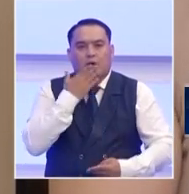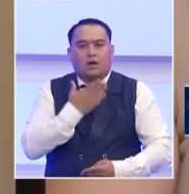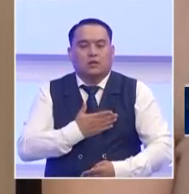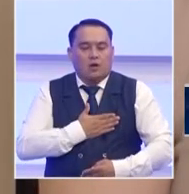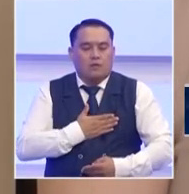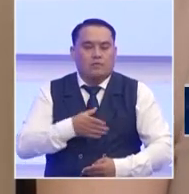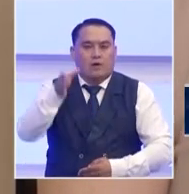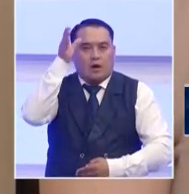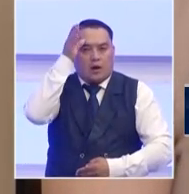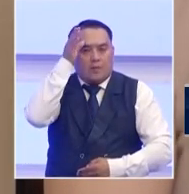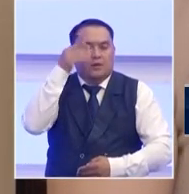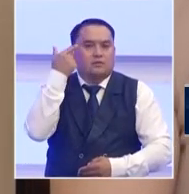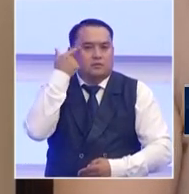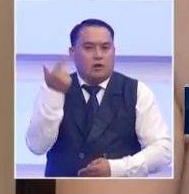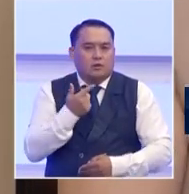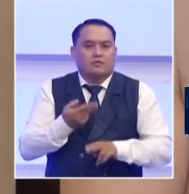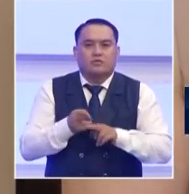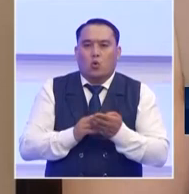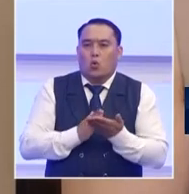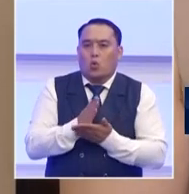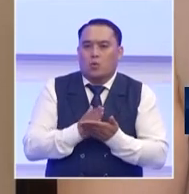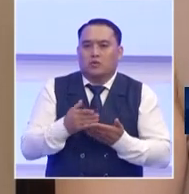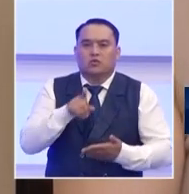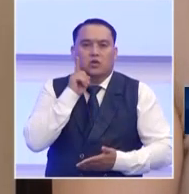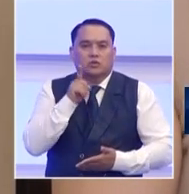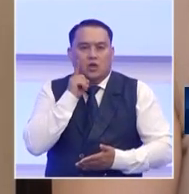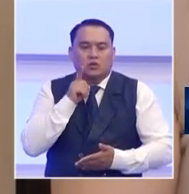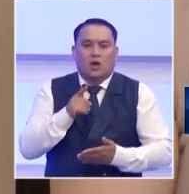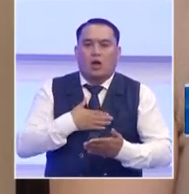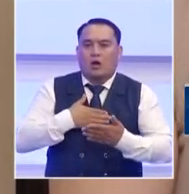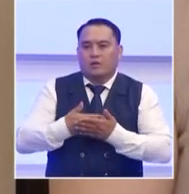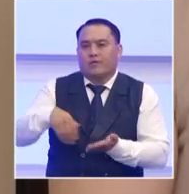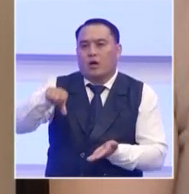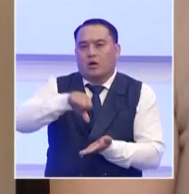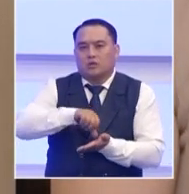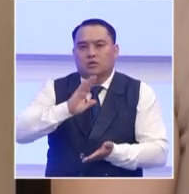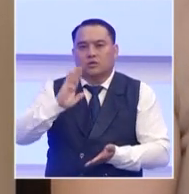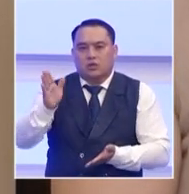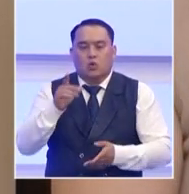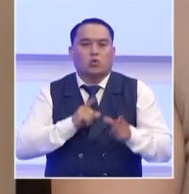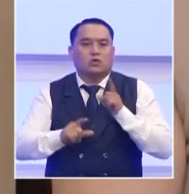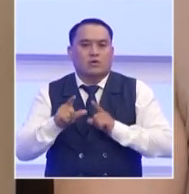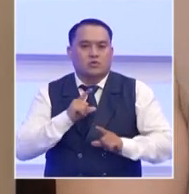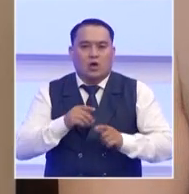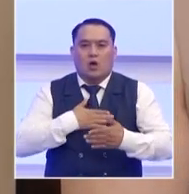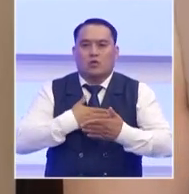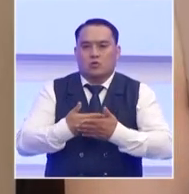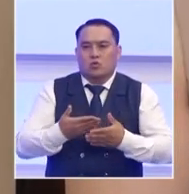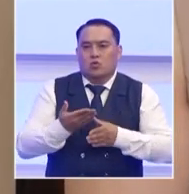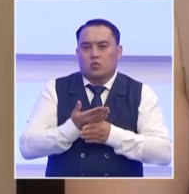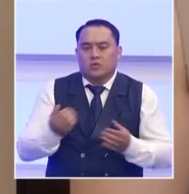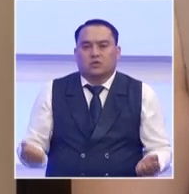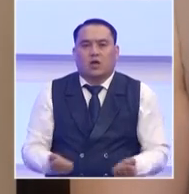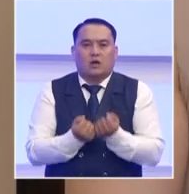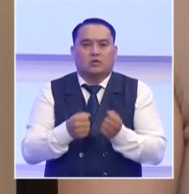Жаңағы Қазақстанның саяси өміріне, жастардың саясатына белсене қатысады, университетіміздің қоғамдық өміріне